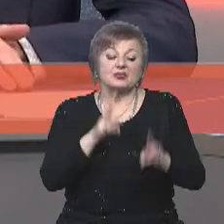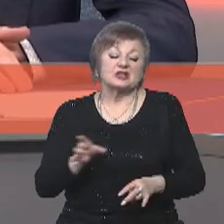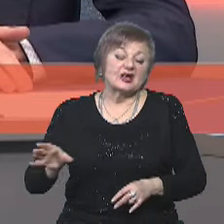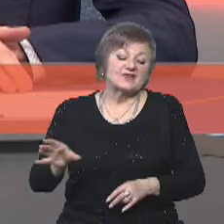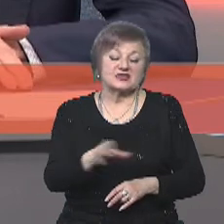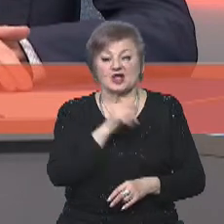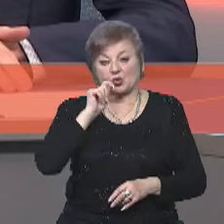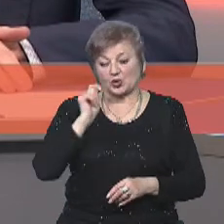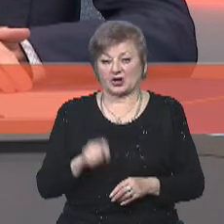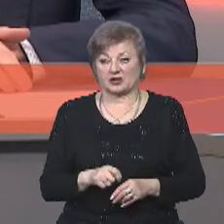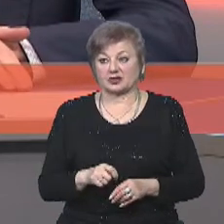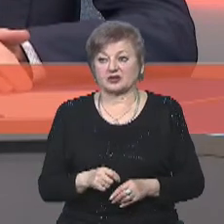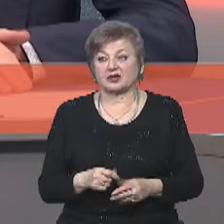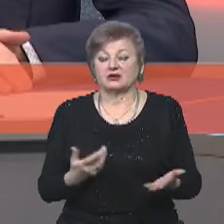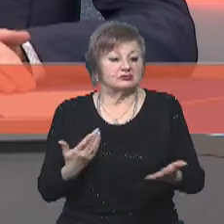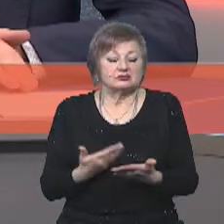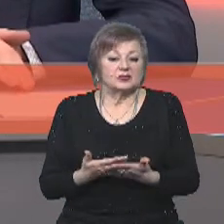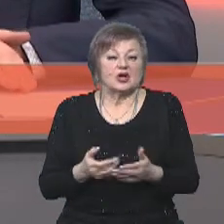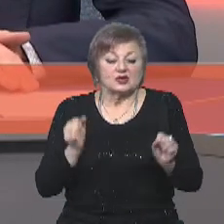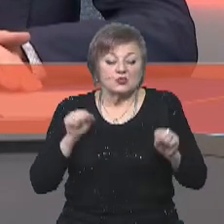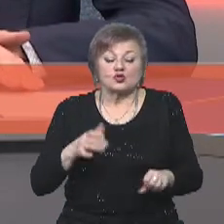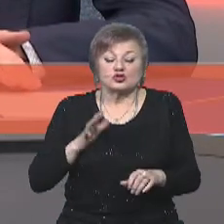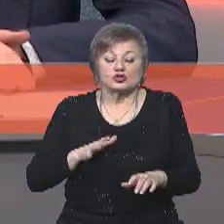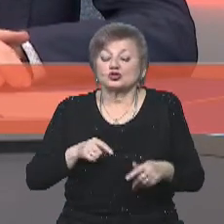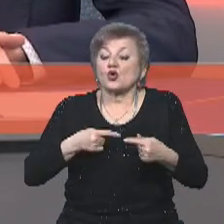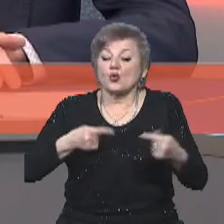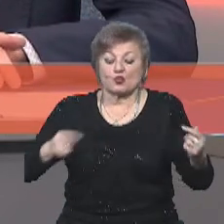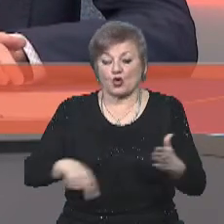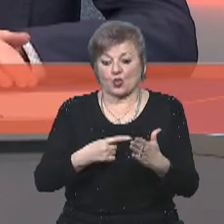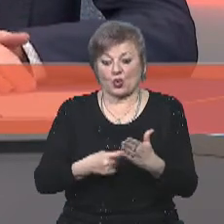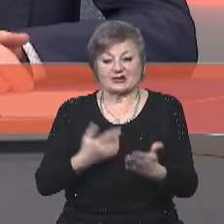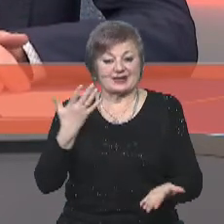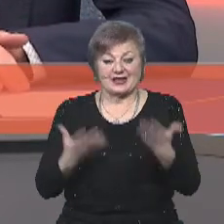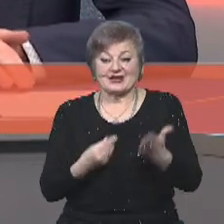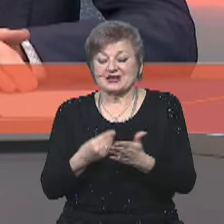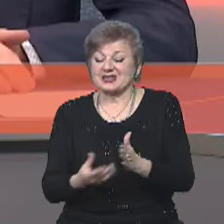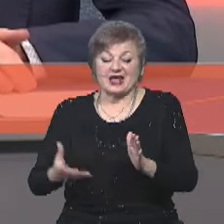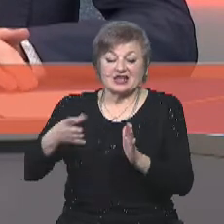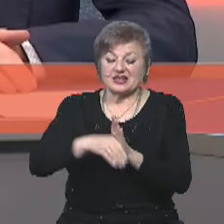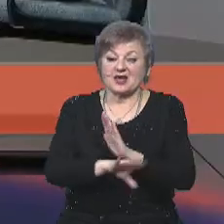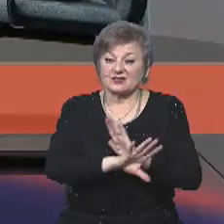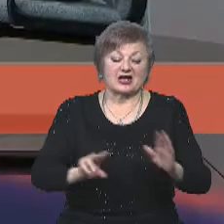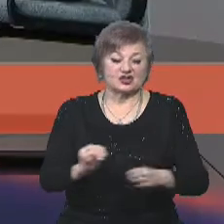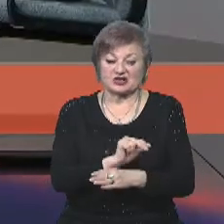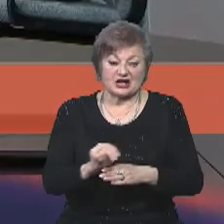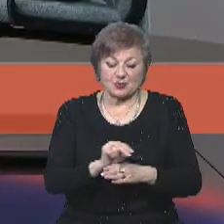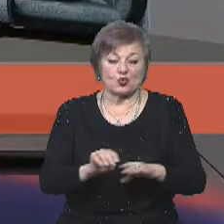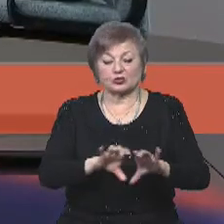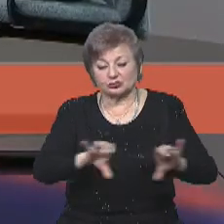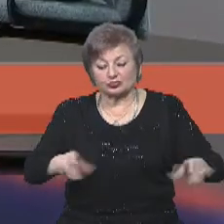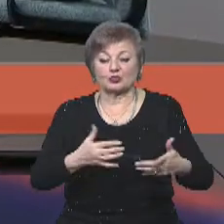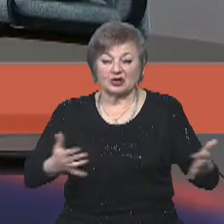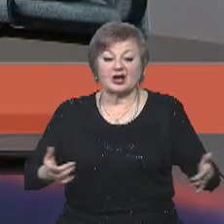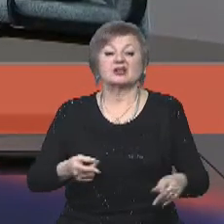И действительно, тут смеху мало. Это может ожидать любой город. Если не влаживать деньги в реконструкцию сетей, это придет